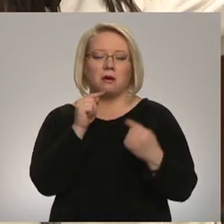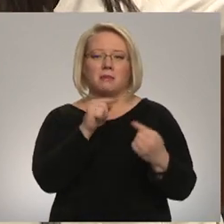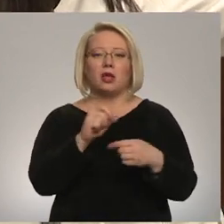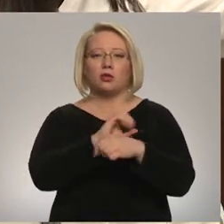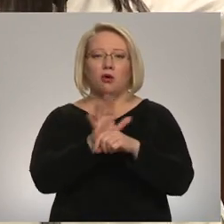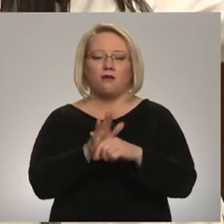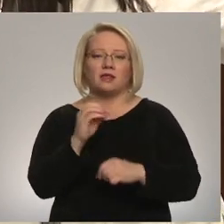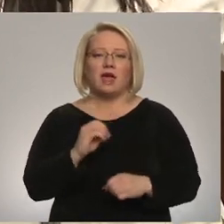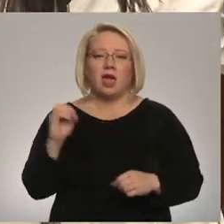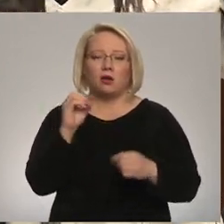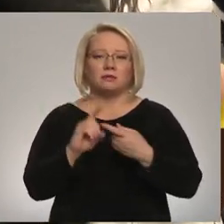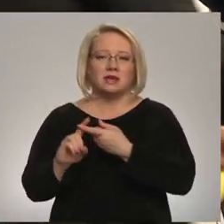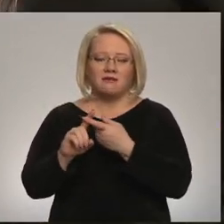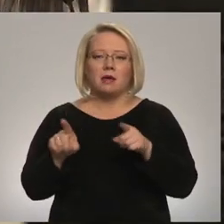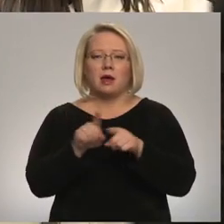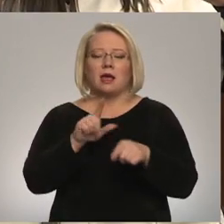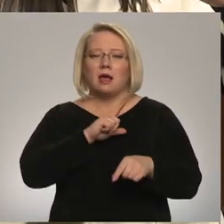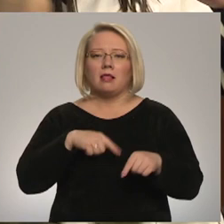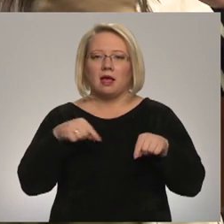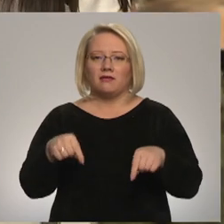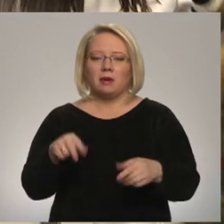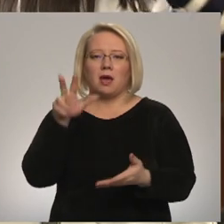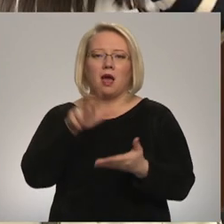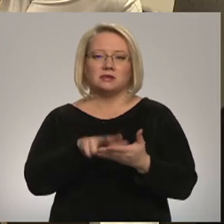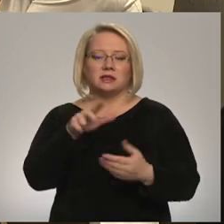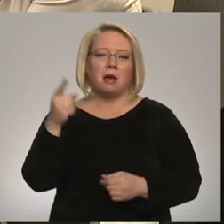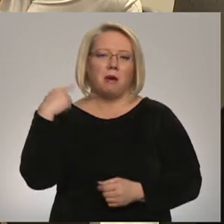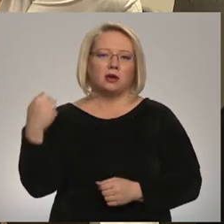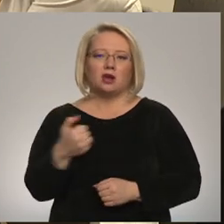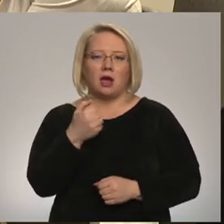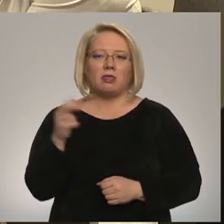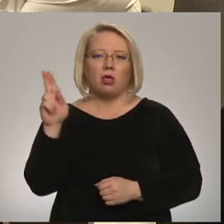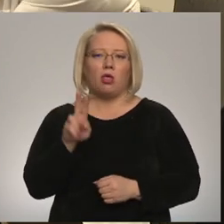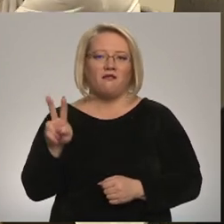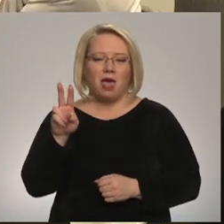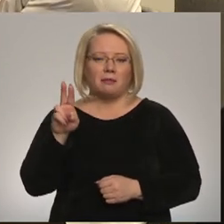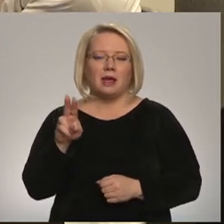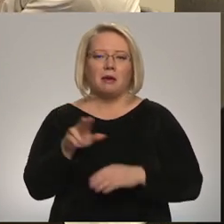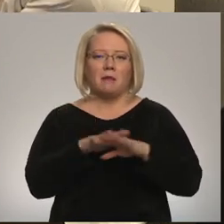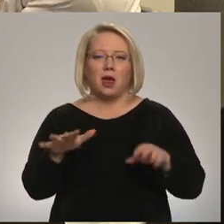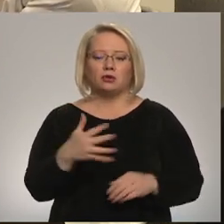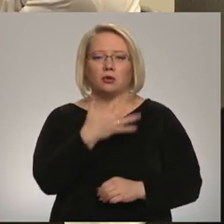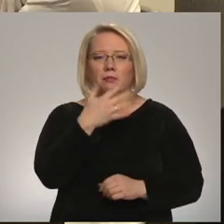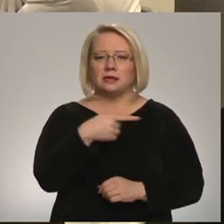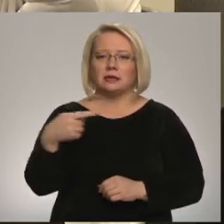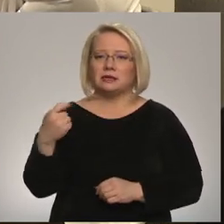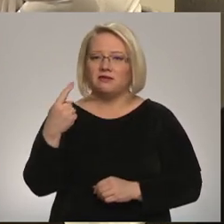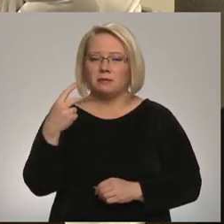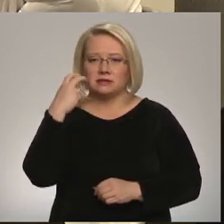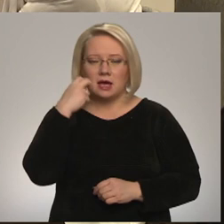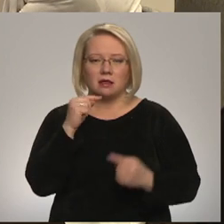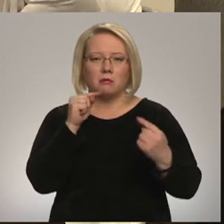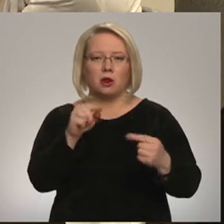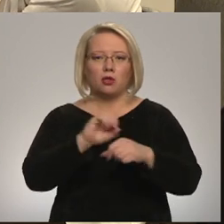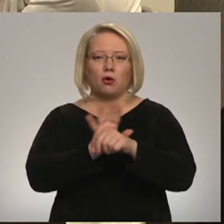Eiropas Savienībā un līdz ar to arī Latvijā tika apstiprināta pagājušā gada novembrī. Bērnus no 5 līdz 11 gadiem pret